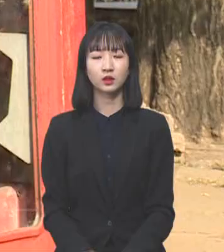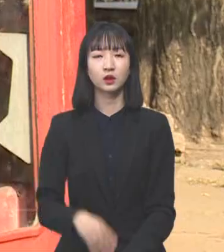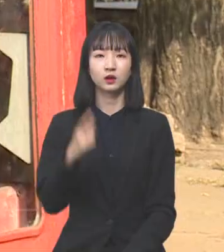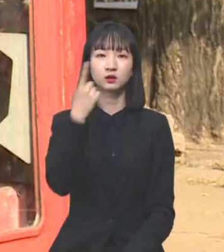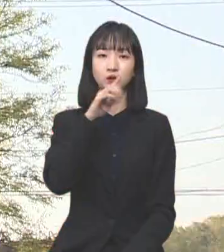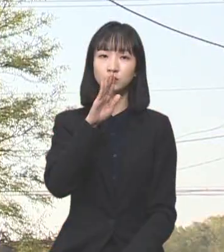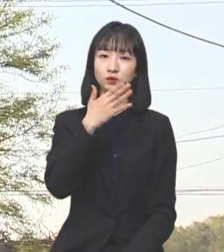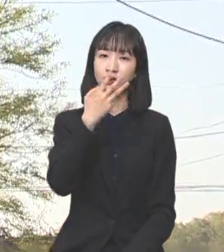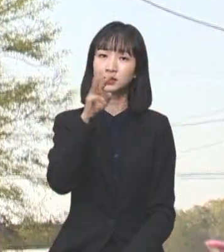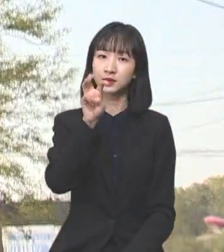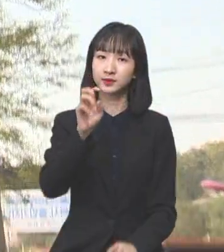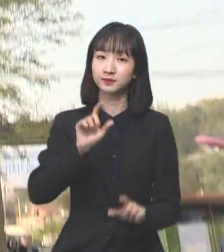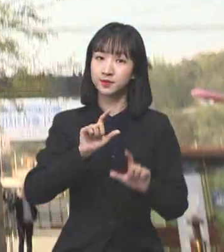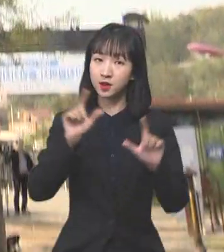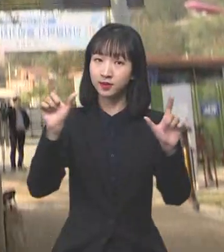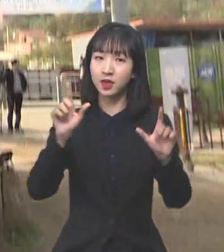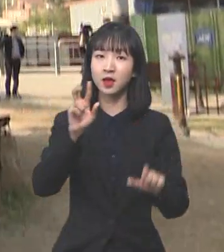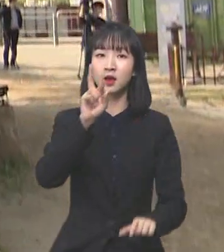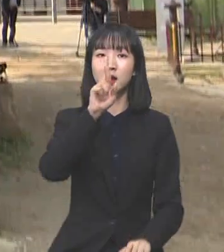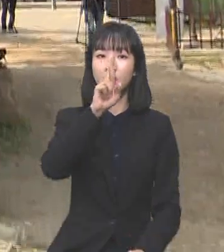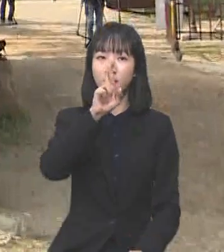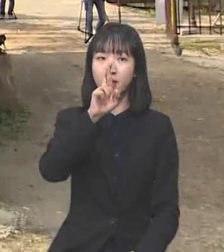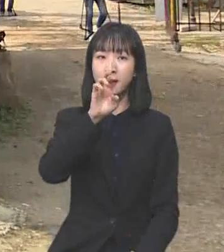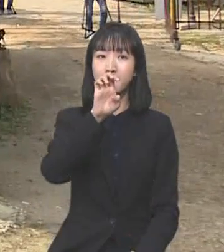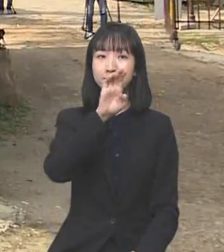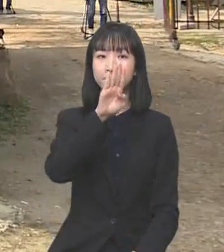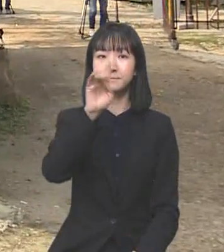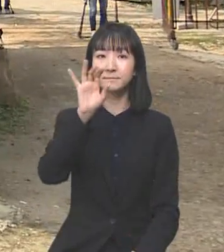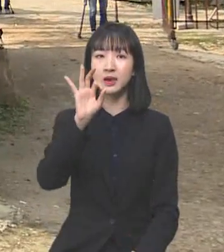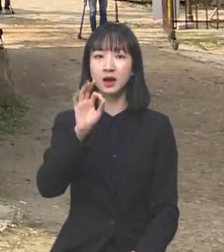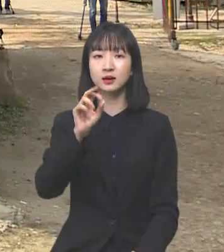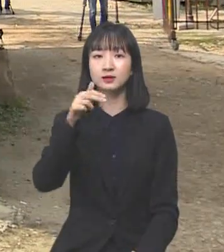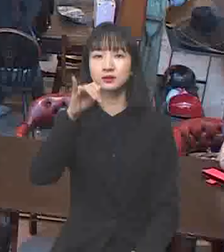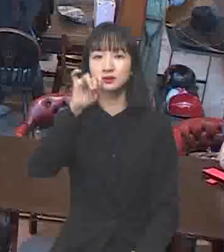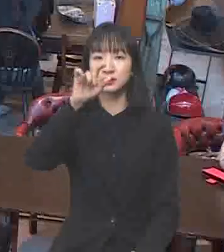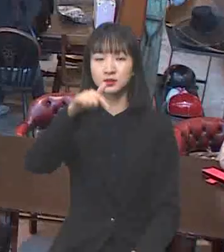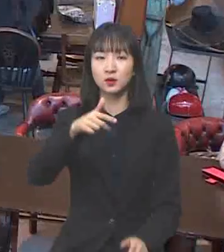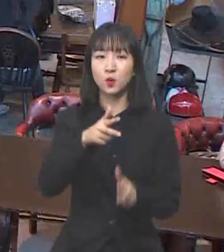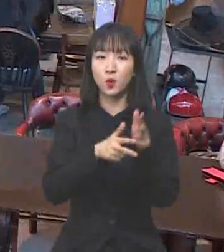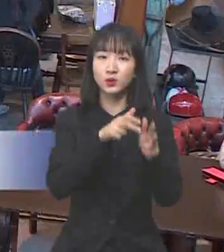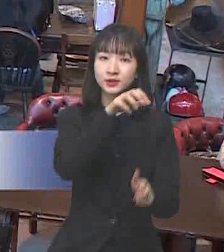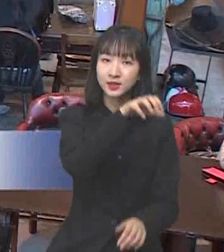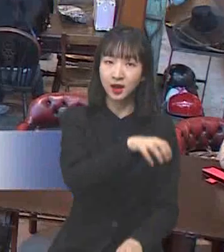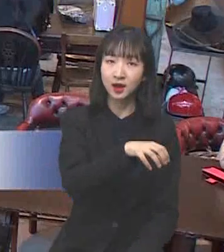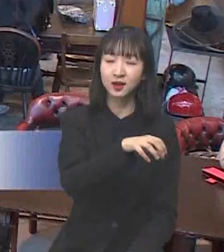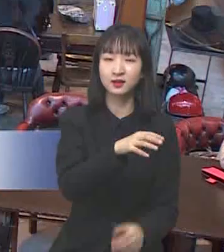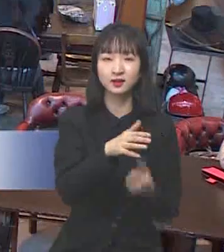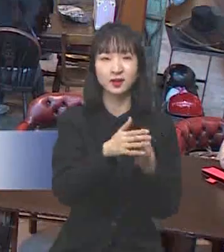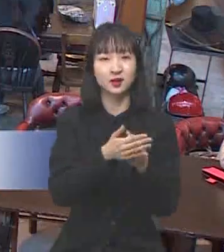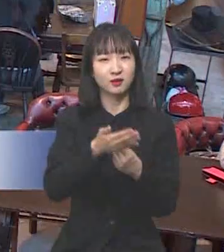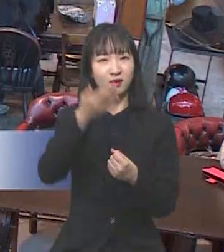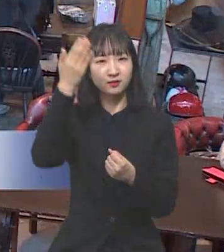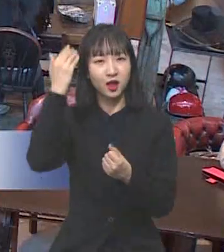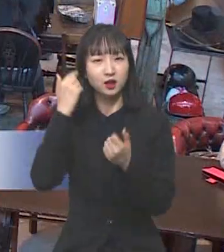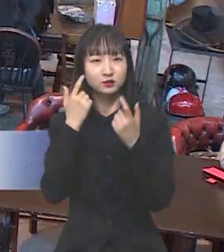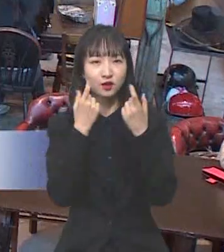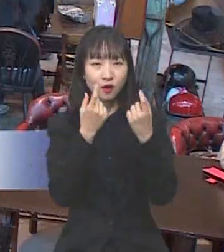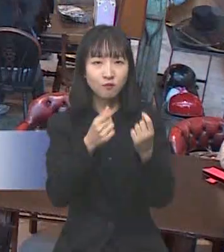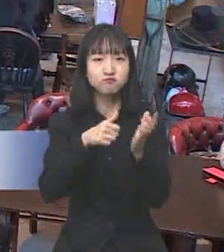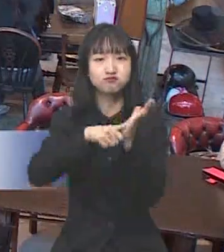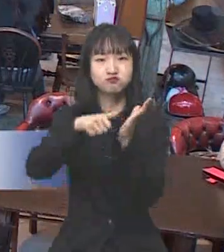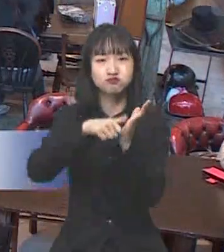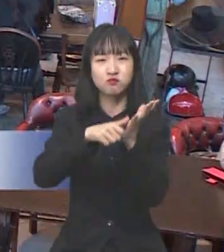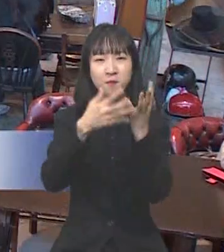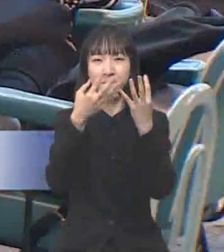1930년대 지어진 강 업의 패 방직 공장 입니다 실내에는 타고르 시간여행을 떠난 듯 예전 소품들로